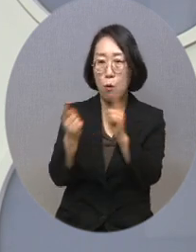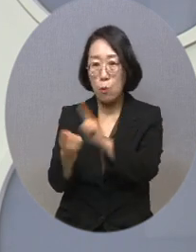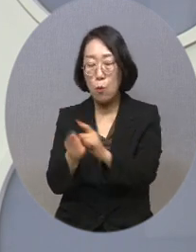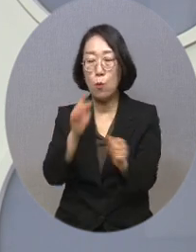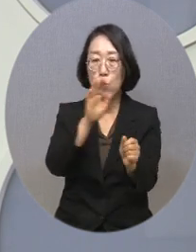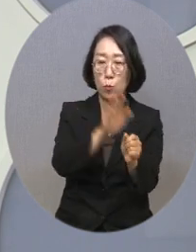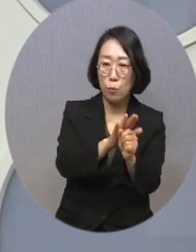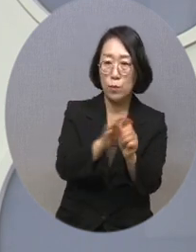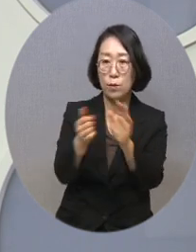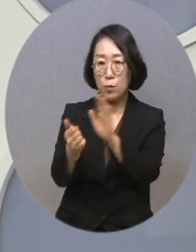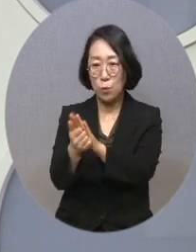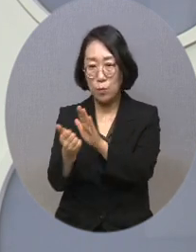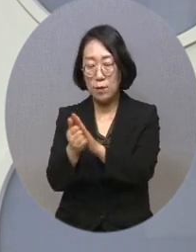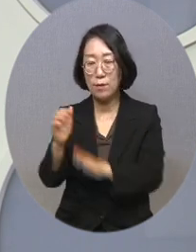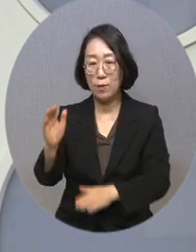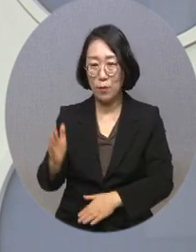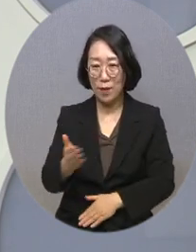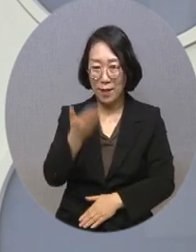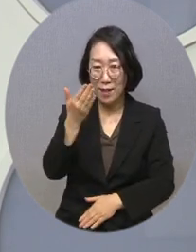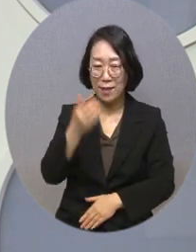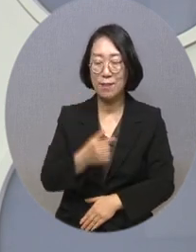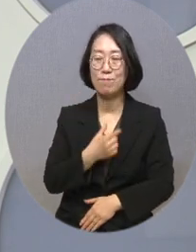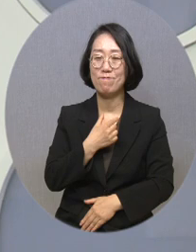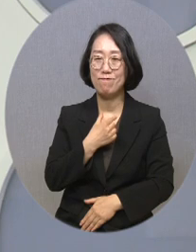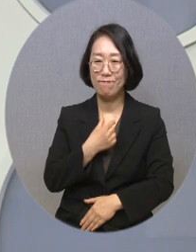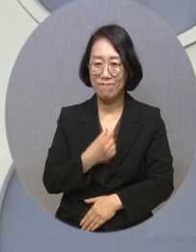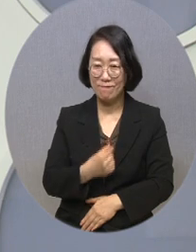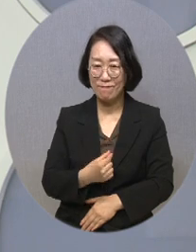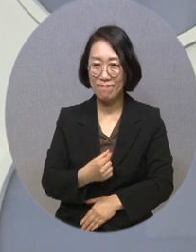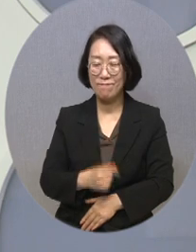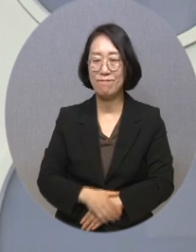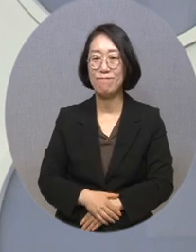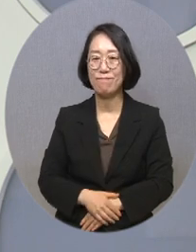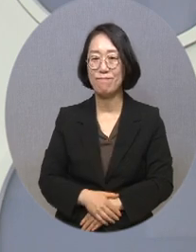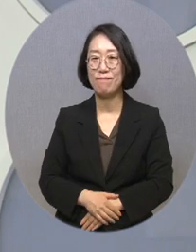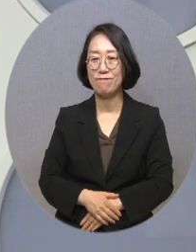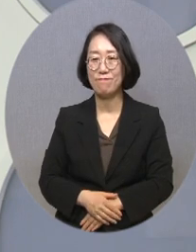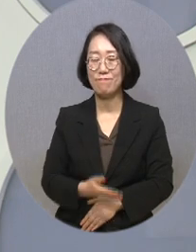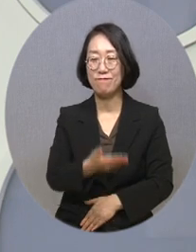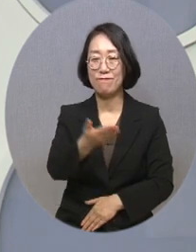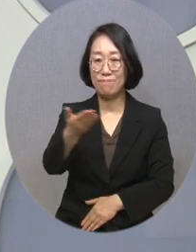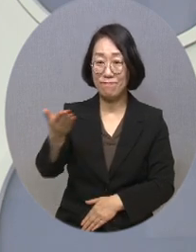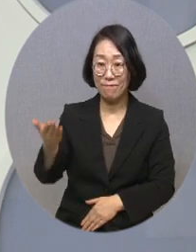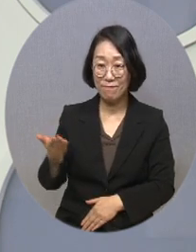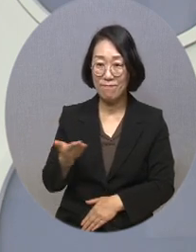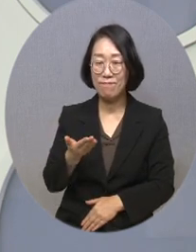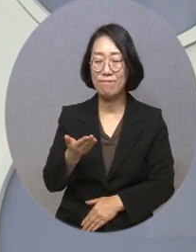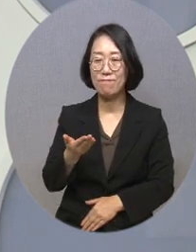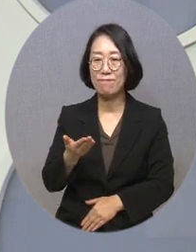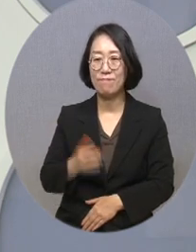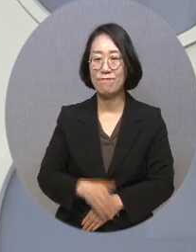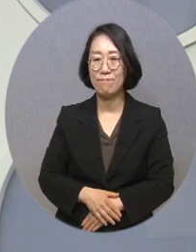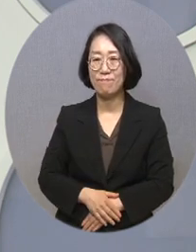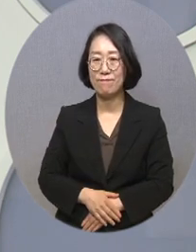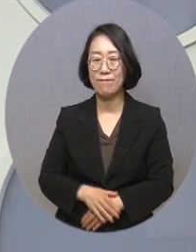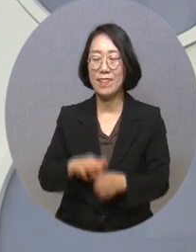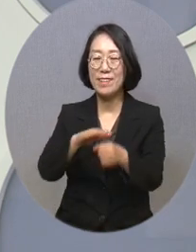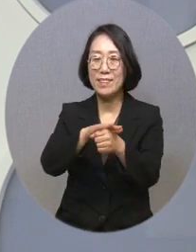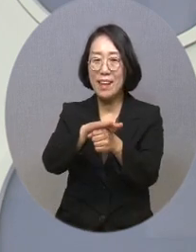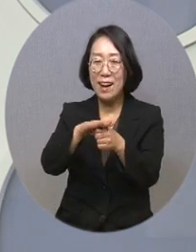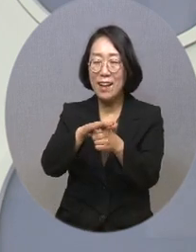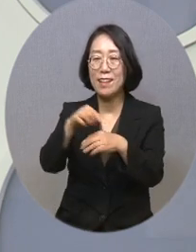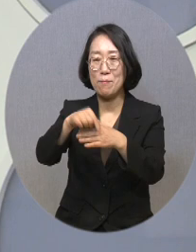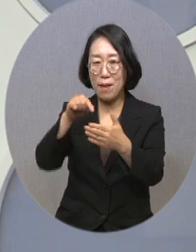대한민국이 되기를 간절히 바라면서 우리 회원 여러분 그리고 시청자 여러분 사랑한다는